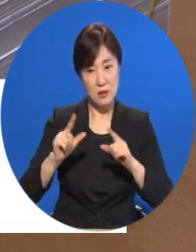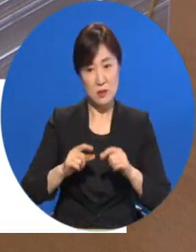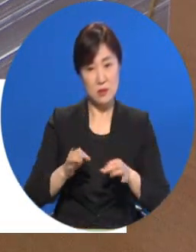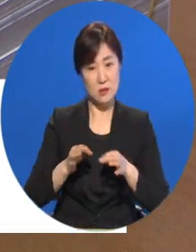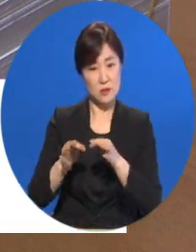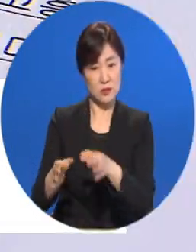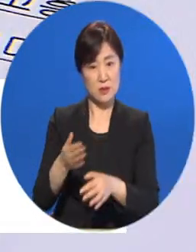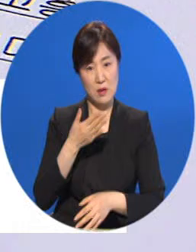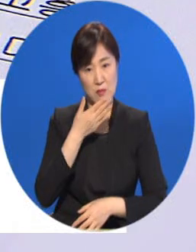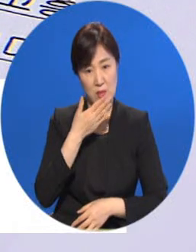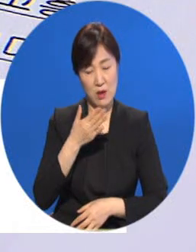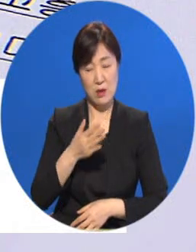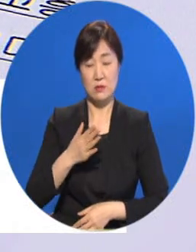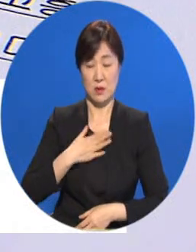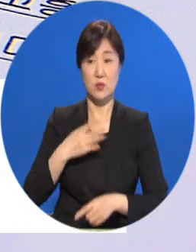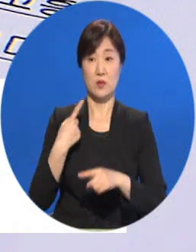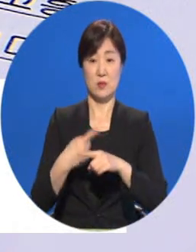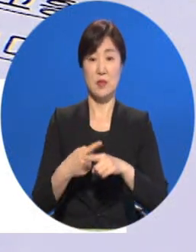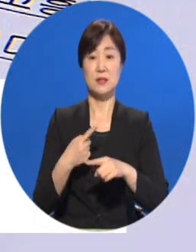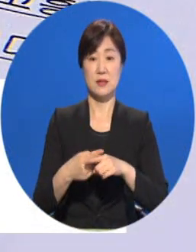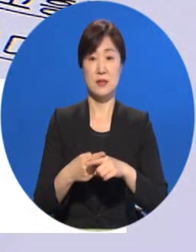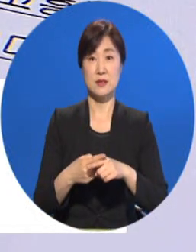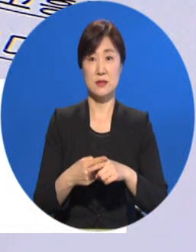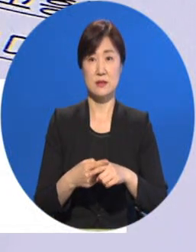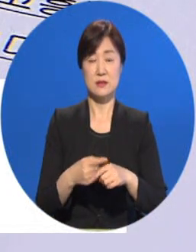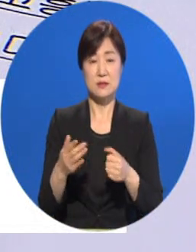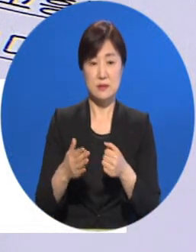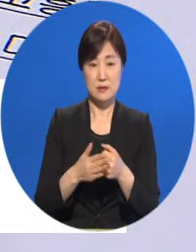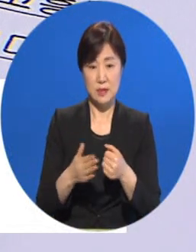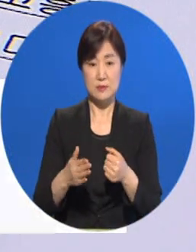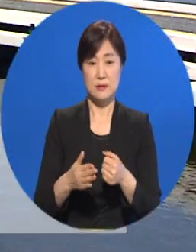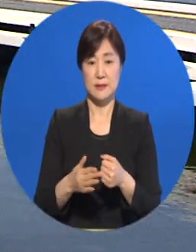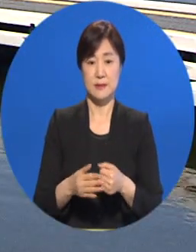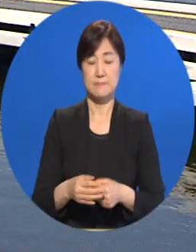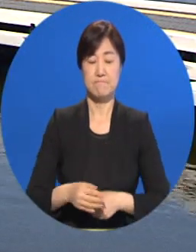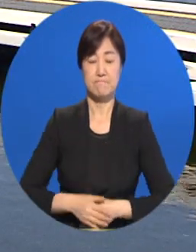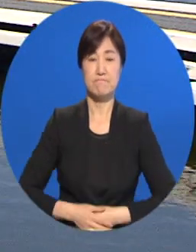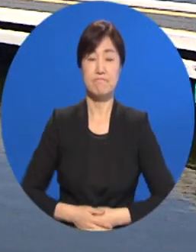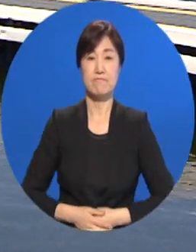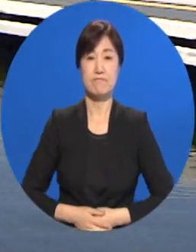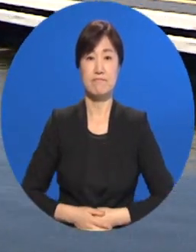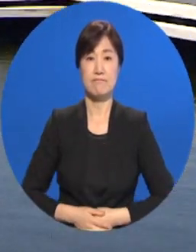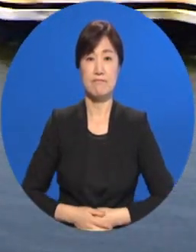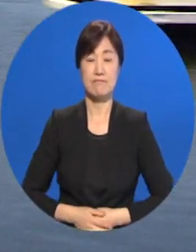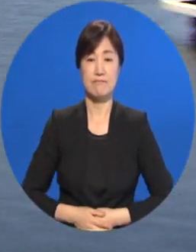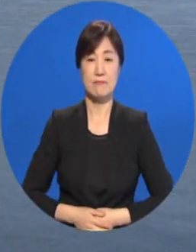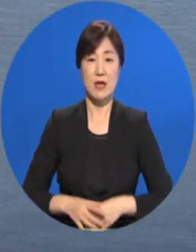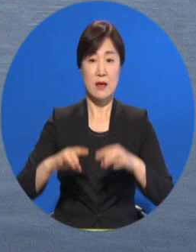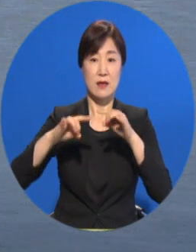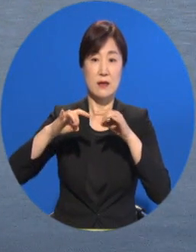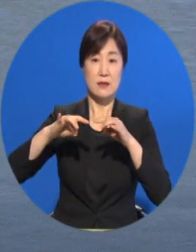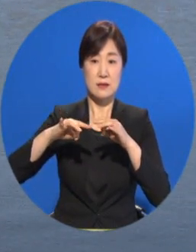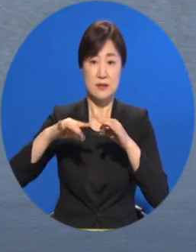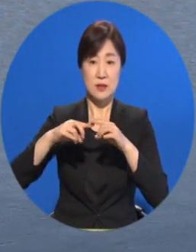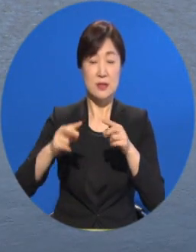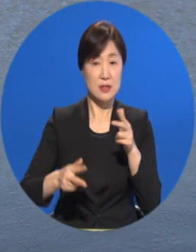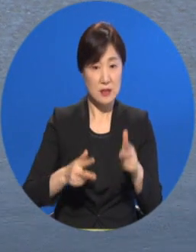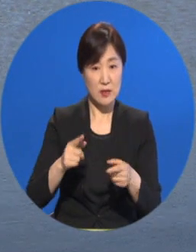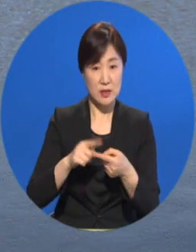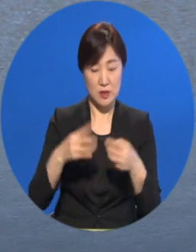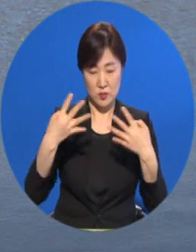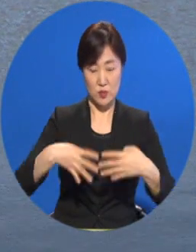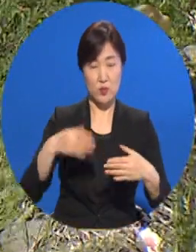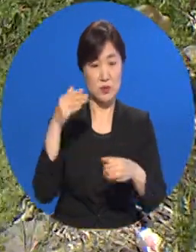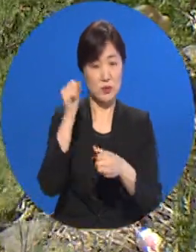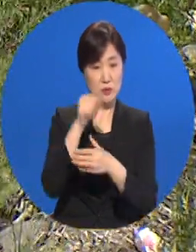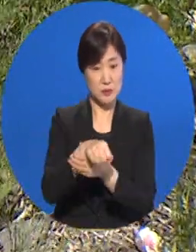부분에서 투자를 할 것인지 할 수 있는 부분이 없다고 저는 생각하고 있습니다. 공군이 수상태양광 사업에 대한 조건부 승인 결정을